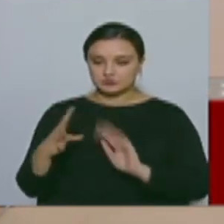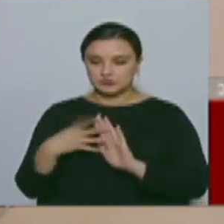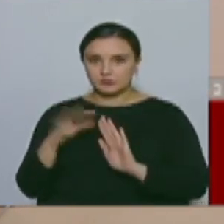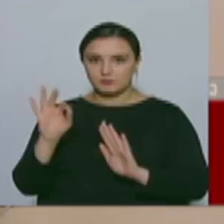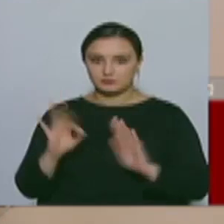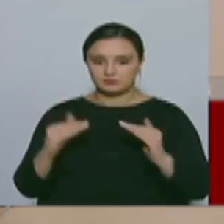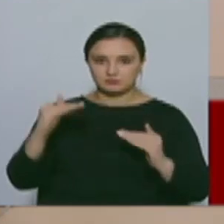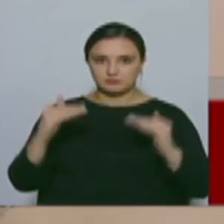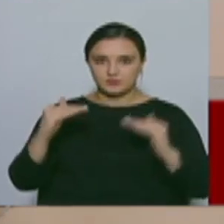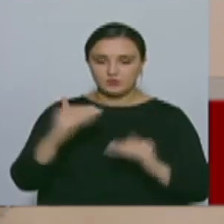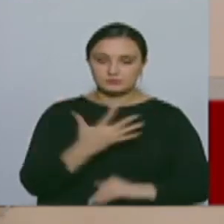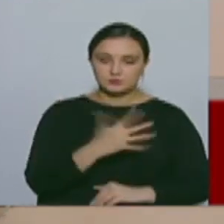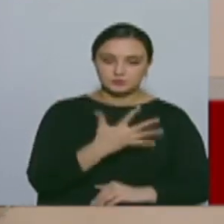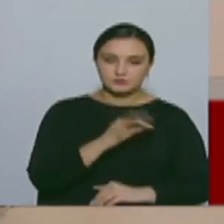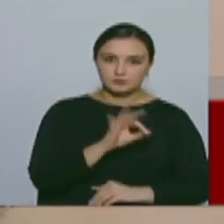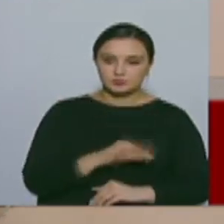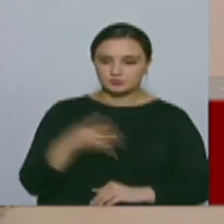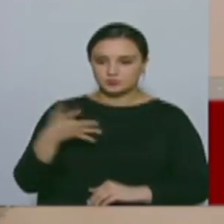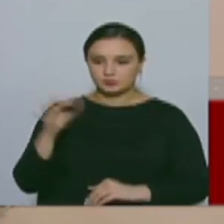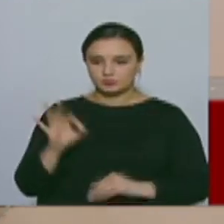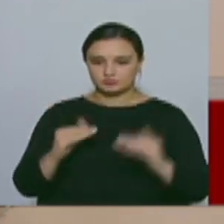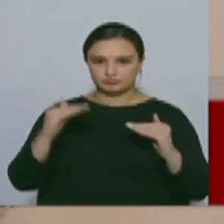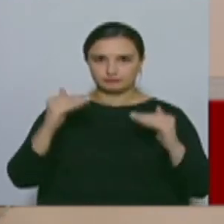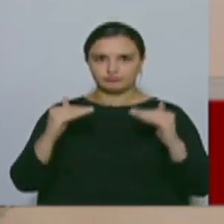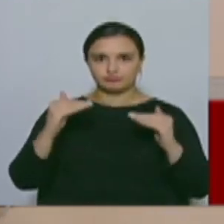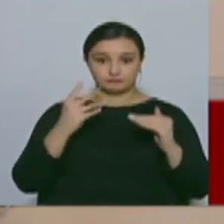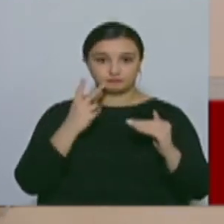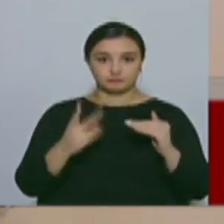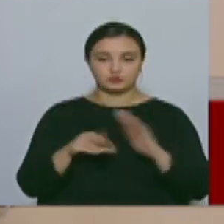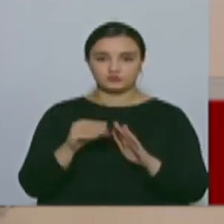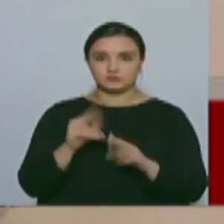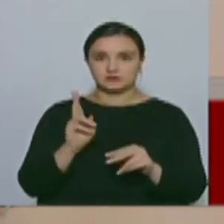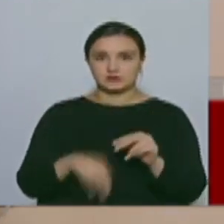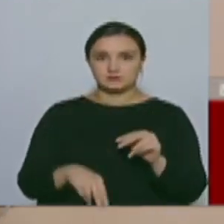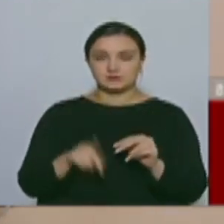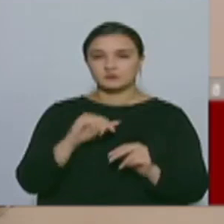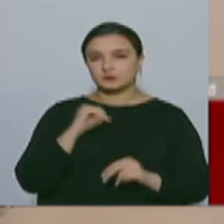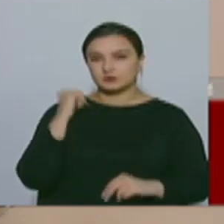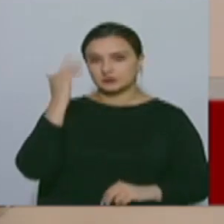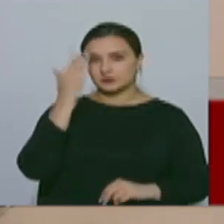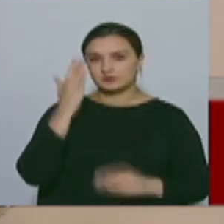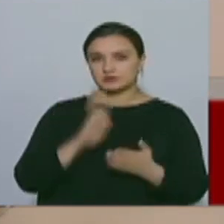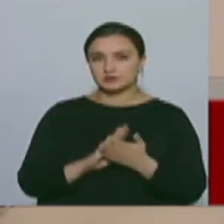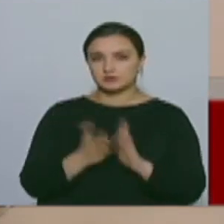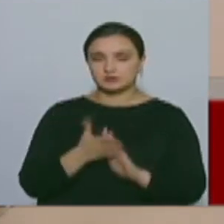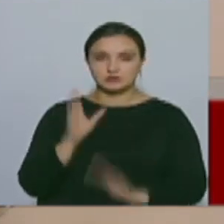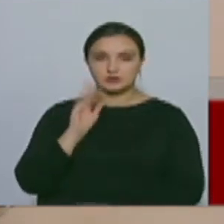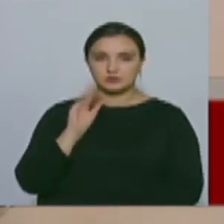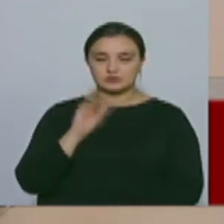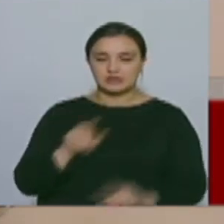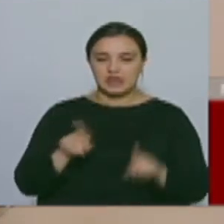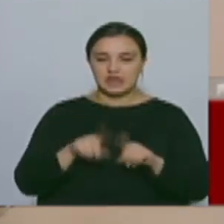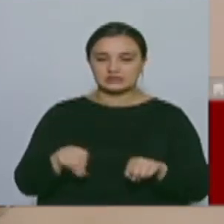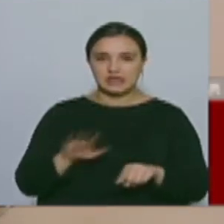51-59%-ზე, 55-45%-ზე და ასე შემდეგ ნახეთ, რომ დამთავრდა არჩევნები. წარმოვიდგინოთ სიტუაცია, როდესაც აი